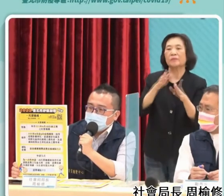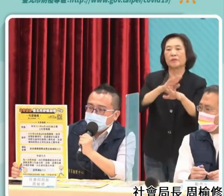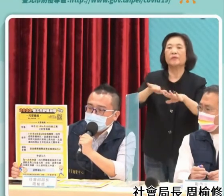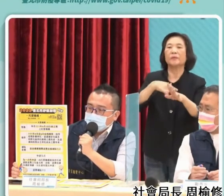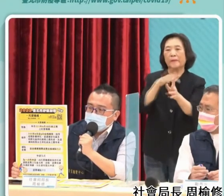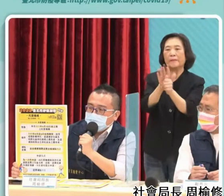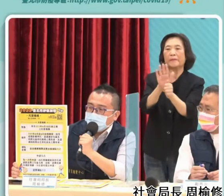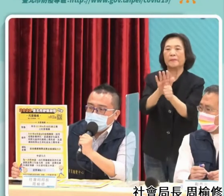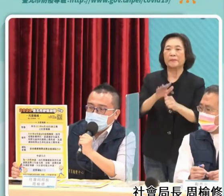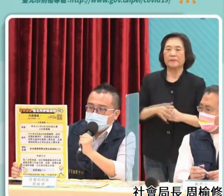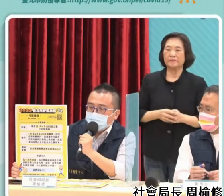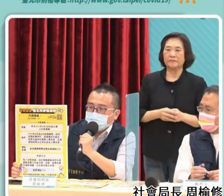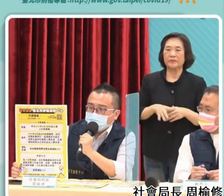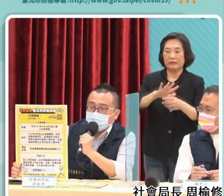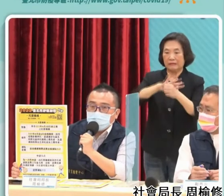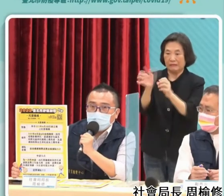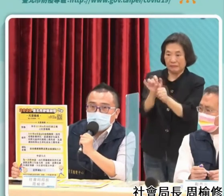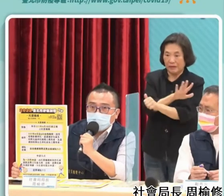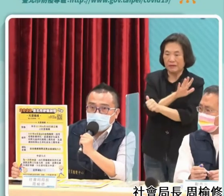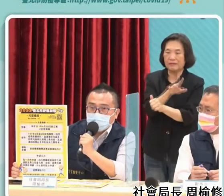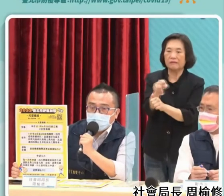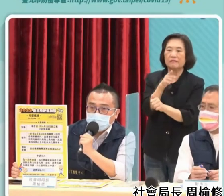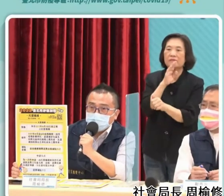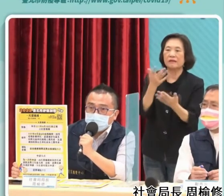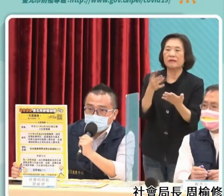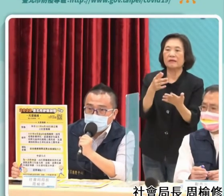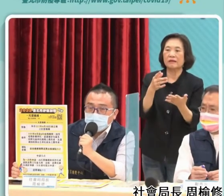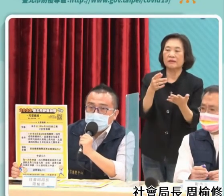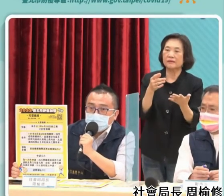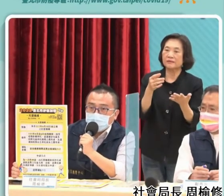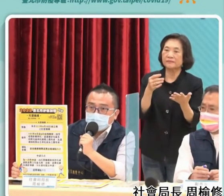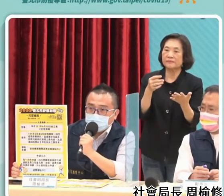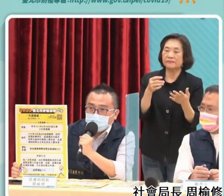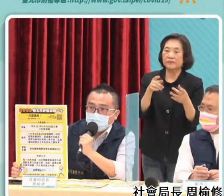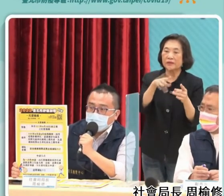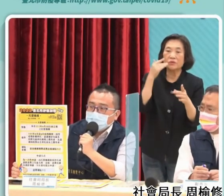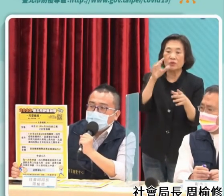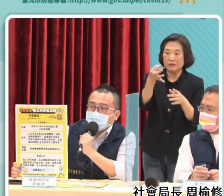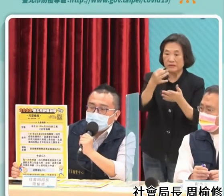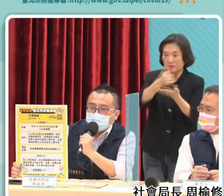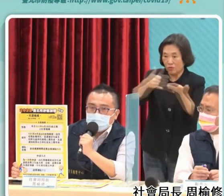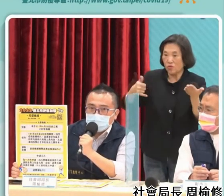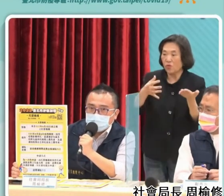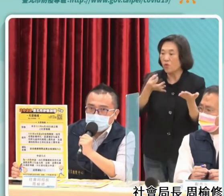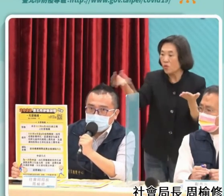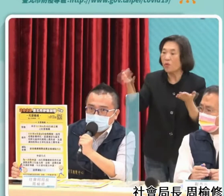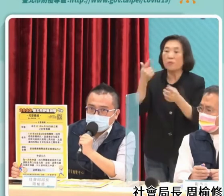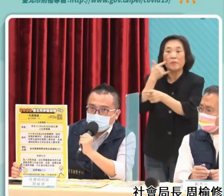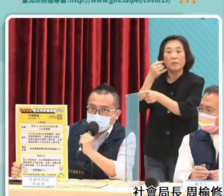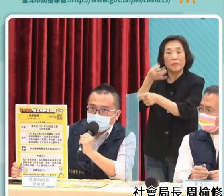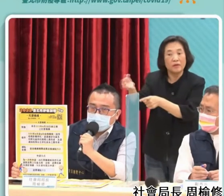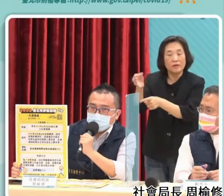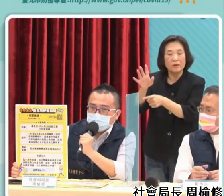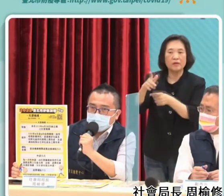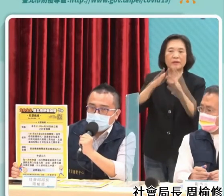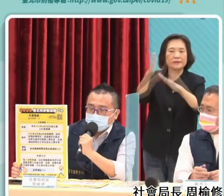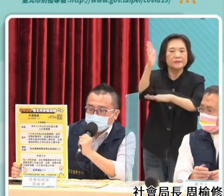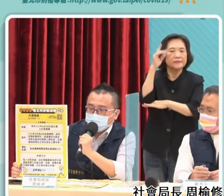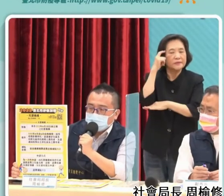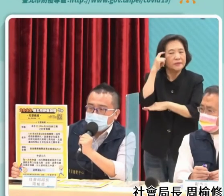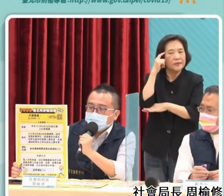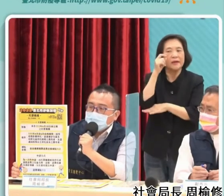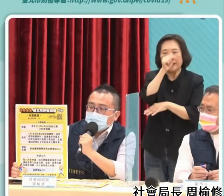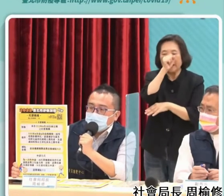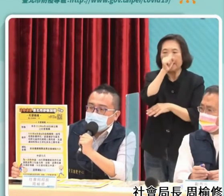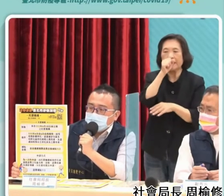么主要是因为疫情自主停托家长的费用，也就是说您有退的话，那现在市政府的决定是经市长